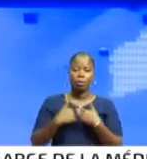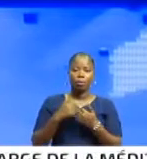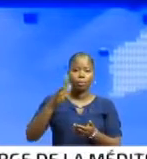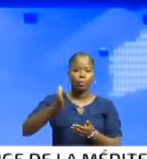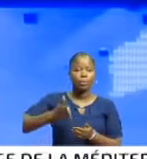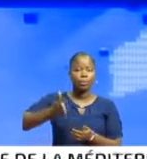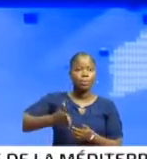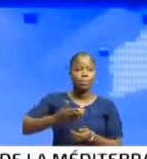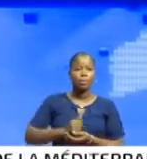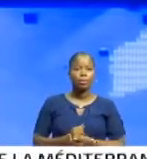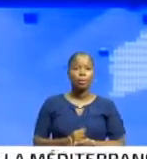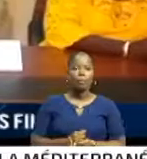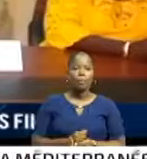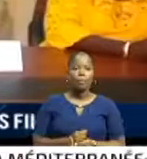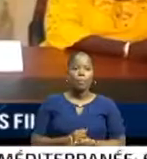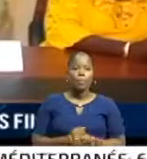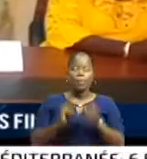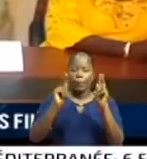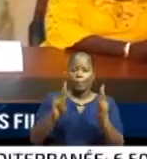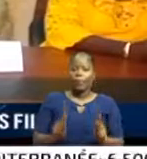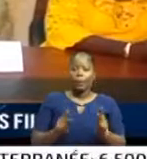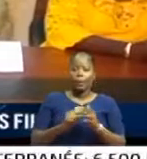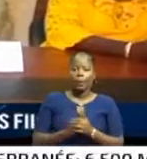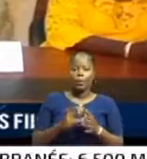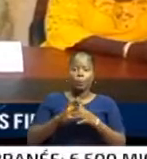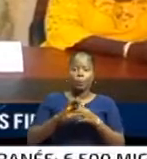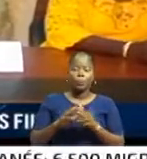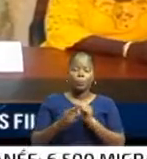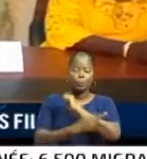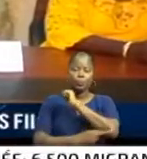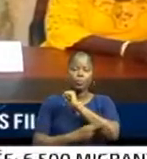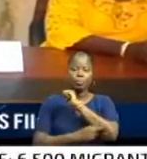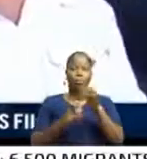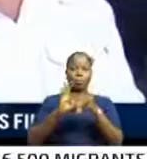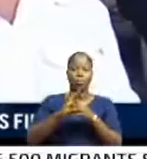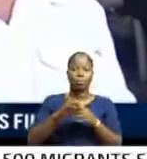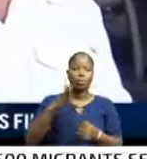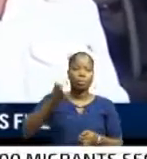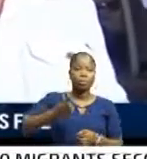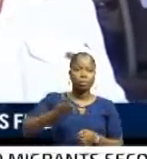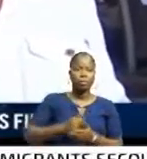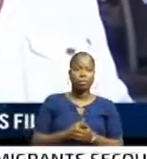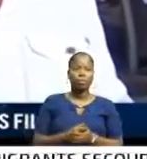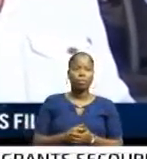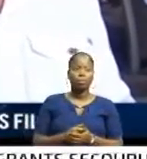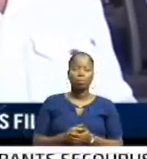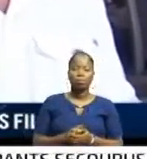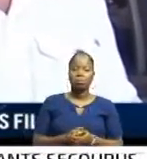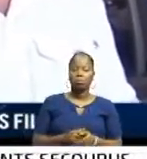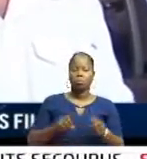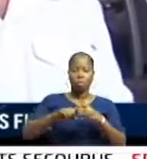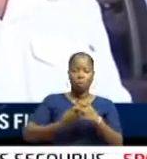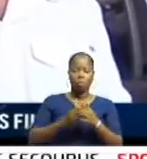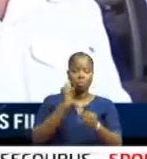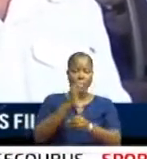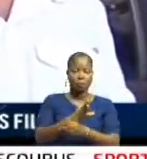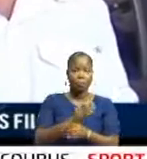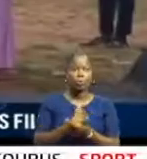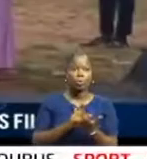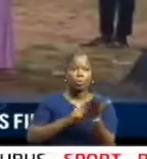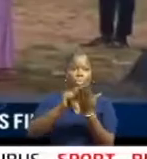dit plus la population de notto diobass dans la région de thiès a accueilli le lancement du programme bon départ conçu par